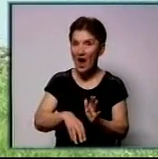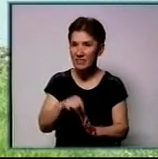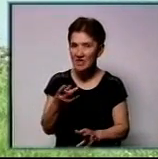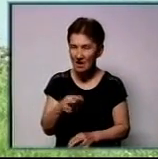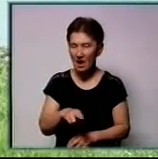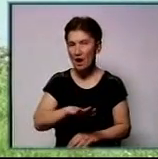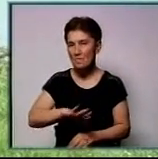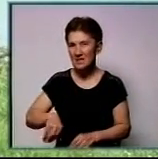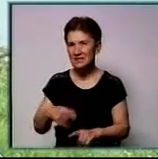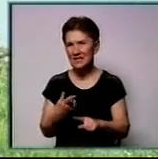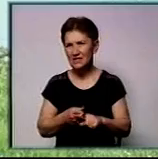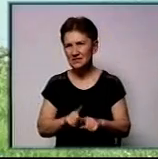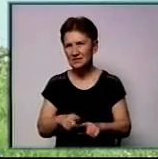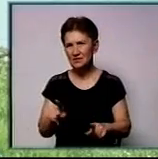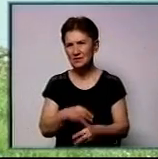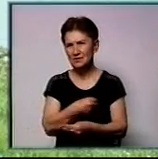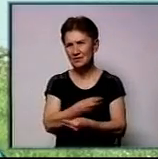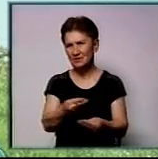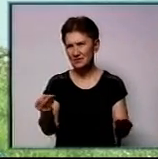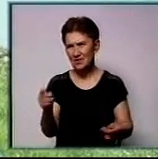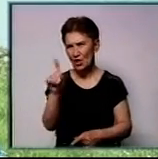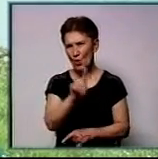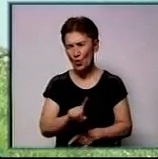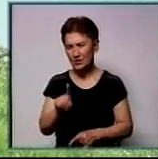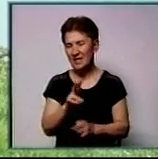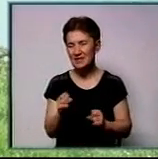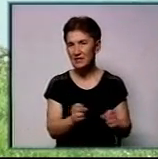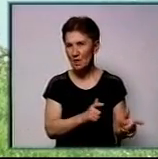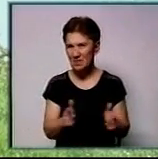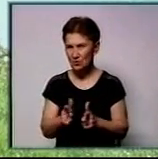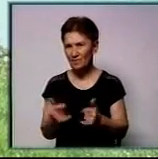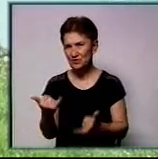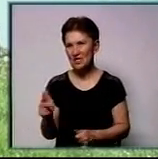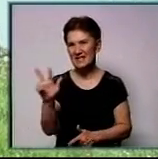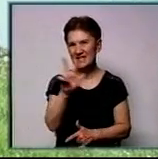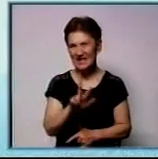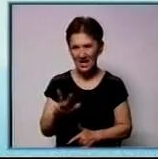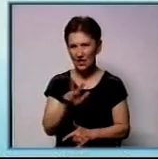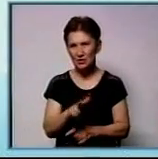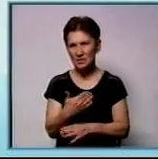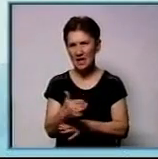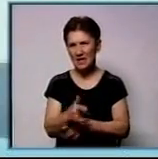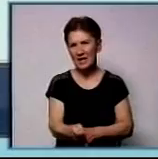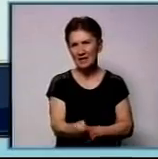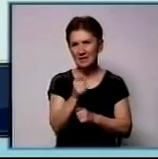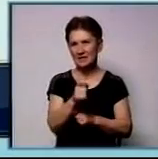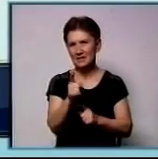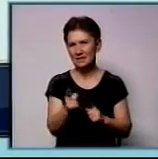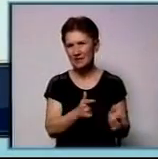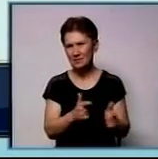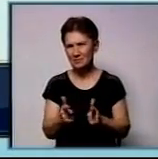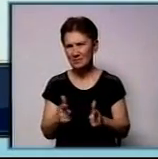і дали годину людям на підготовку. Після чого зараз 3 години проходить активний лов риби. Підготовка до